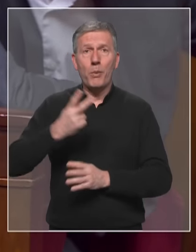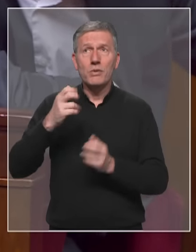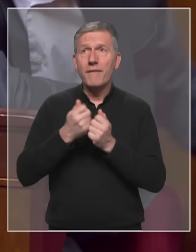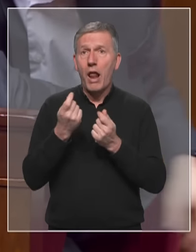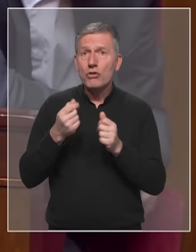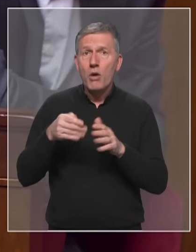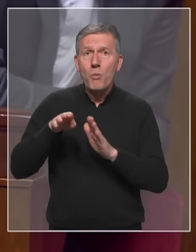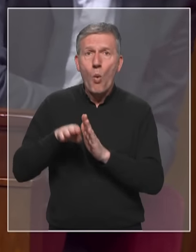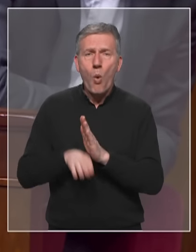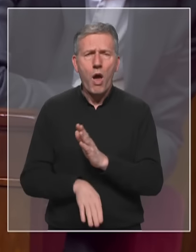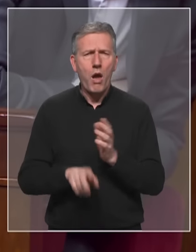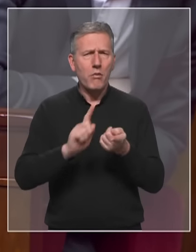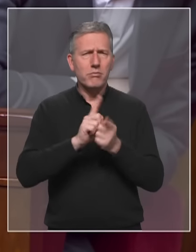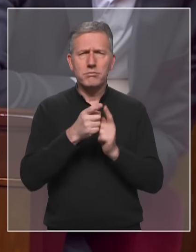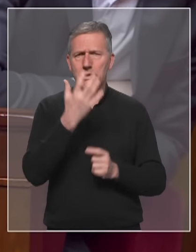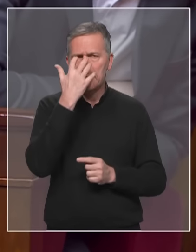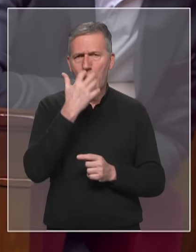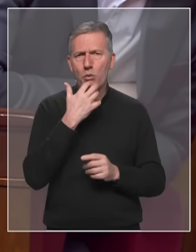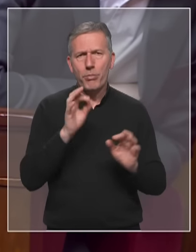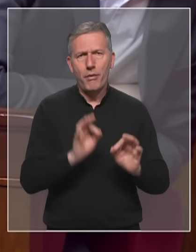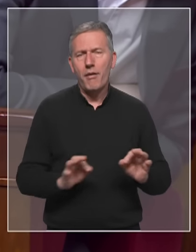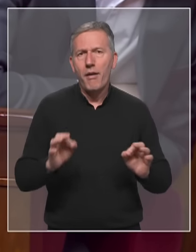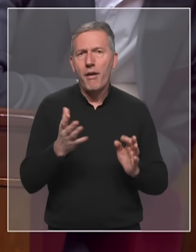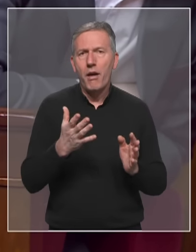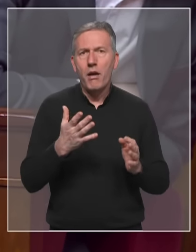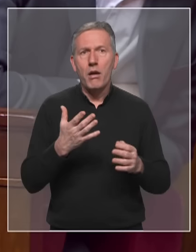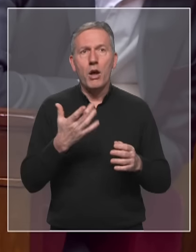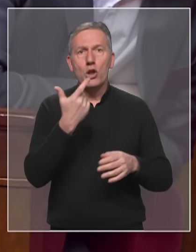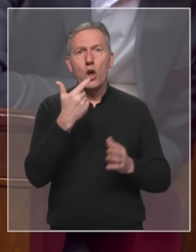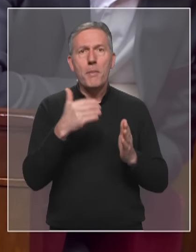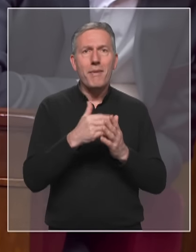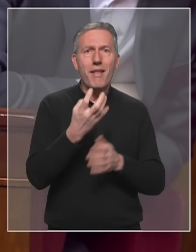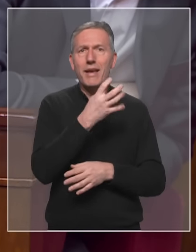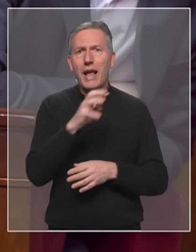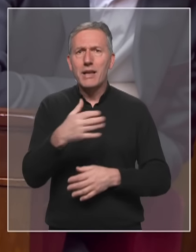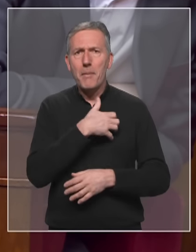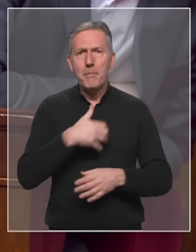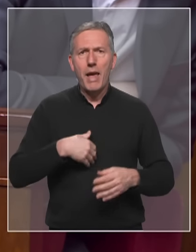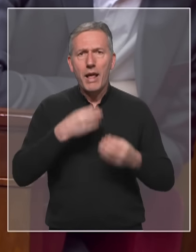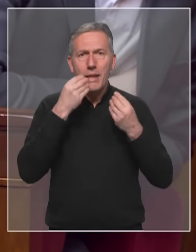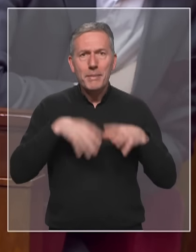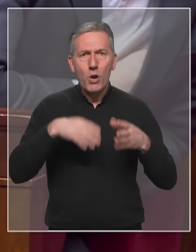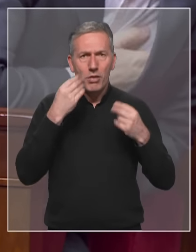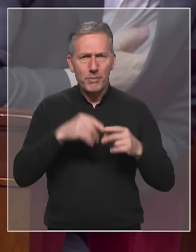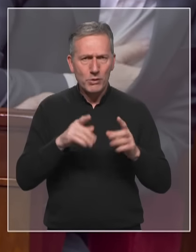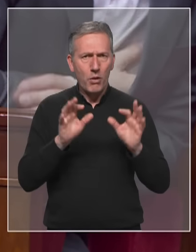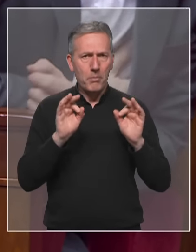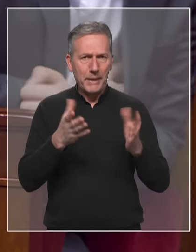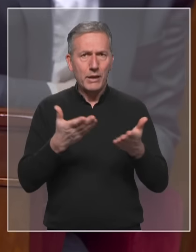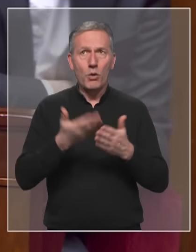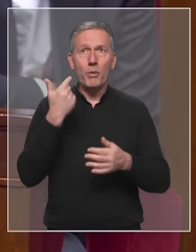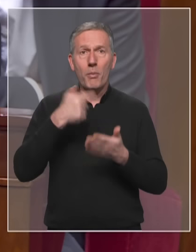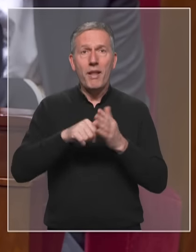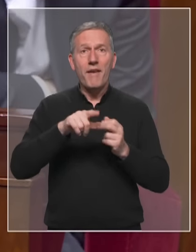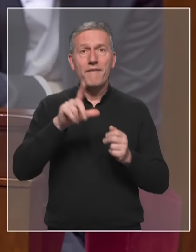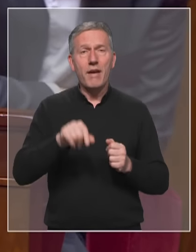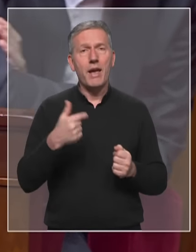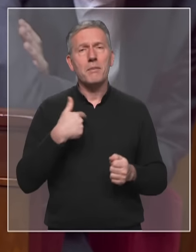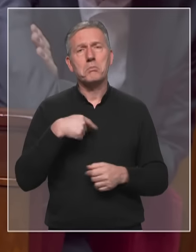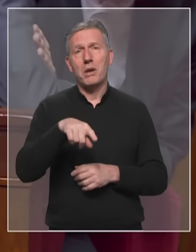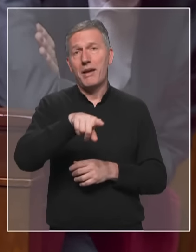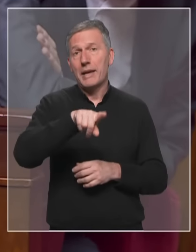Cela n'est pas sérieux et cette situation n'est pas indifférente aux 2400 démissions de maires survenues depuis 2020. Dès lors, ma question